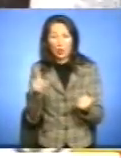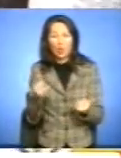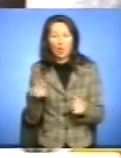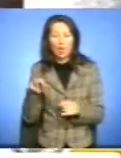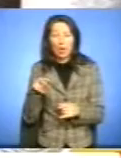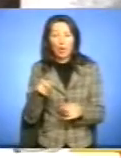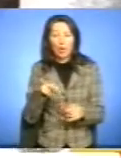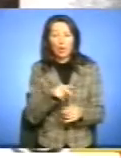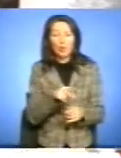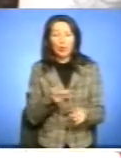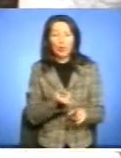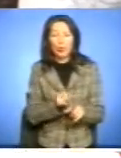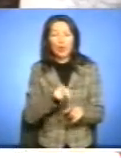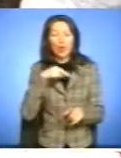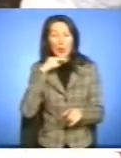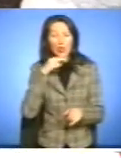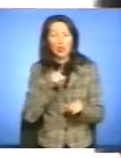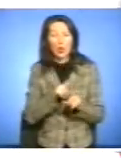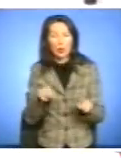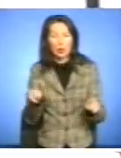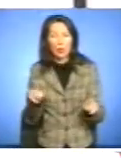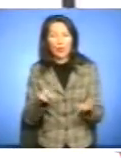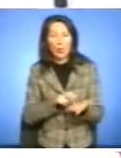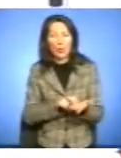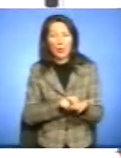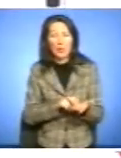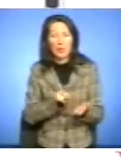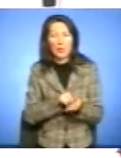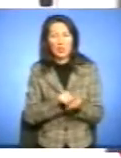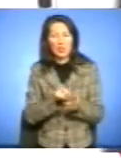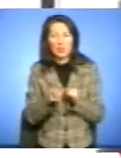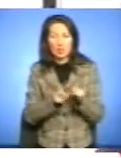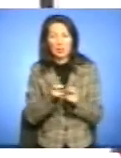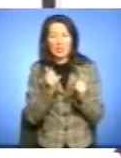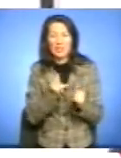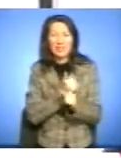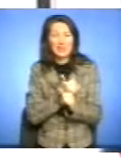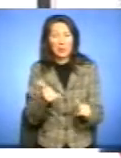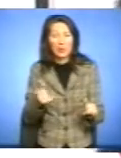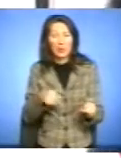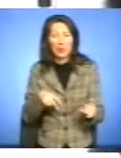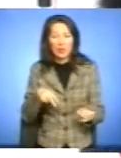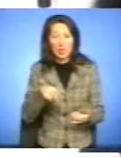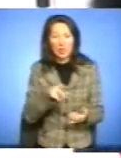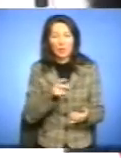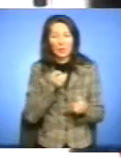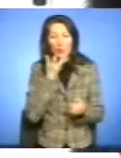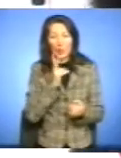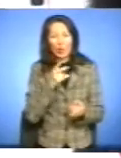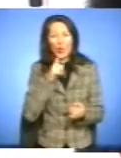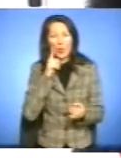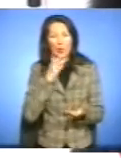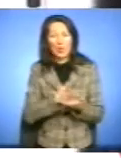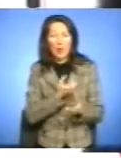на ожеледицю скаржаться пенсіонери. Зараз неможливо пройти. Добре, що ще хто молодий і має